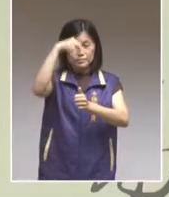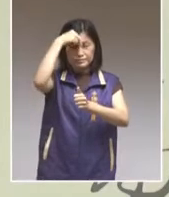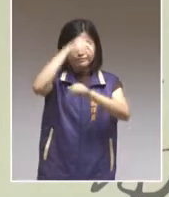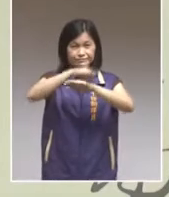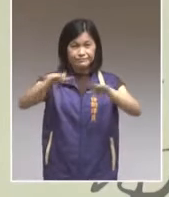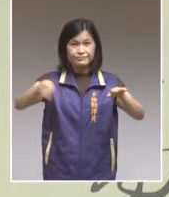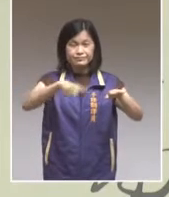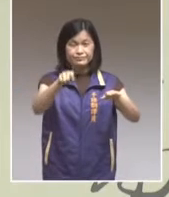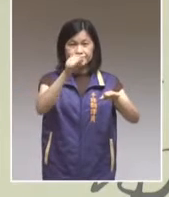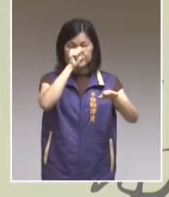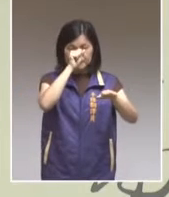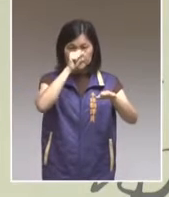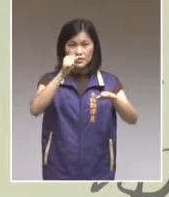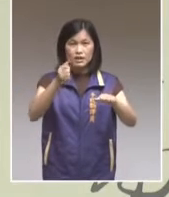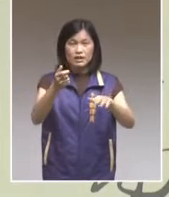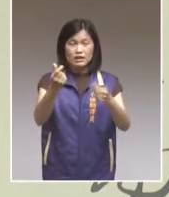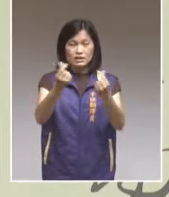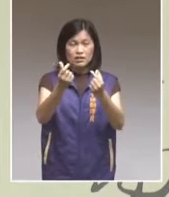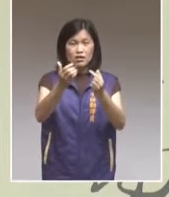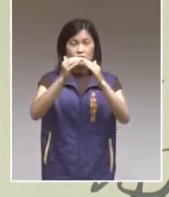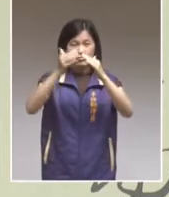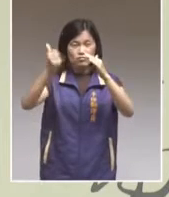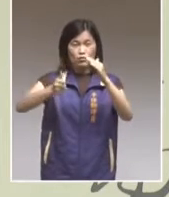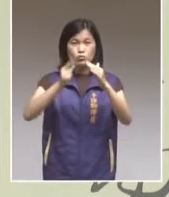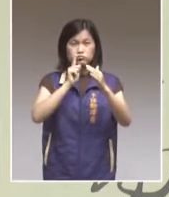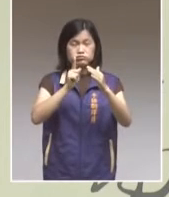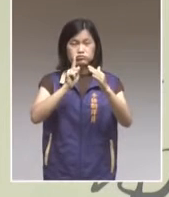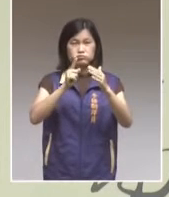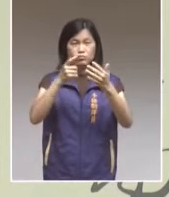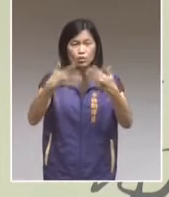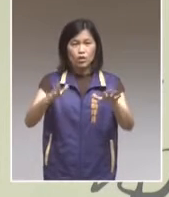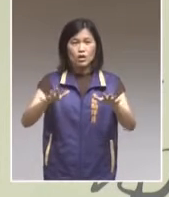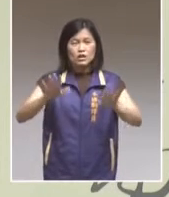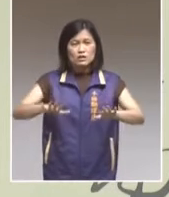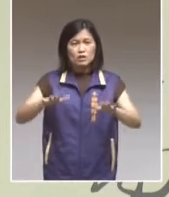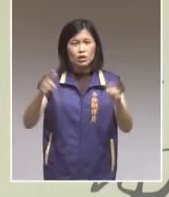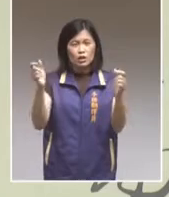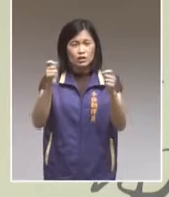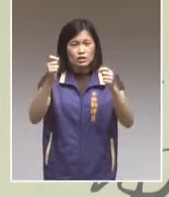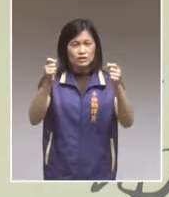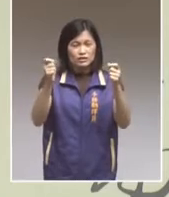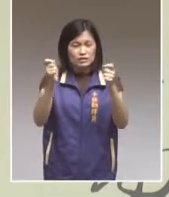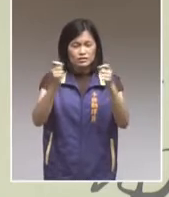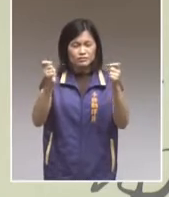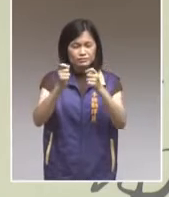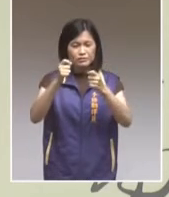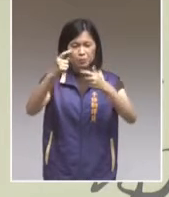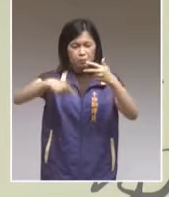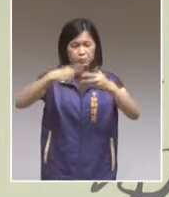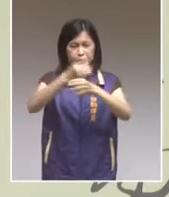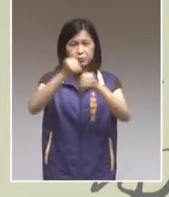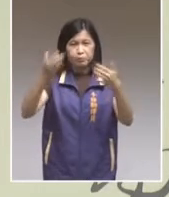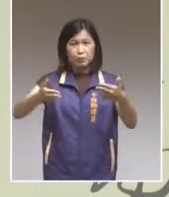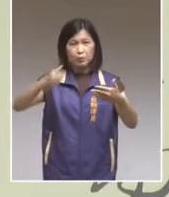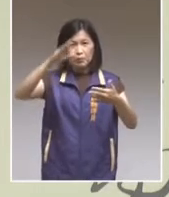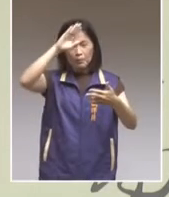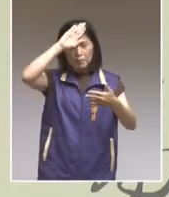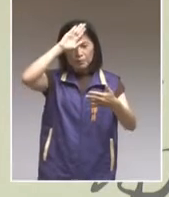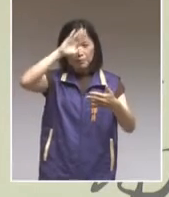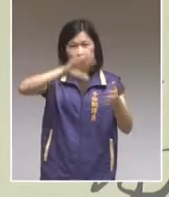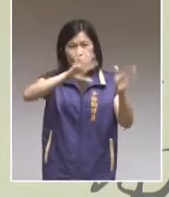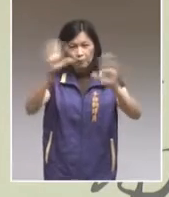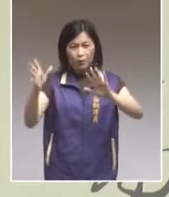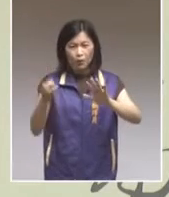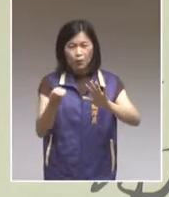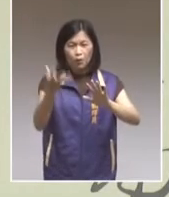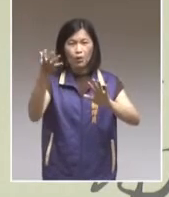诚如市长刚刚讲的，最近这一个礼拜来疫情其实缓步上升。那到今天为止，